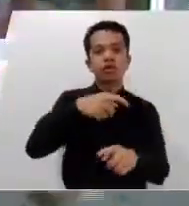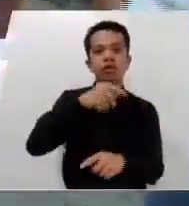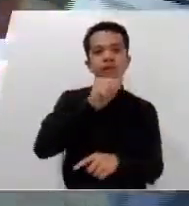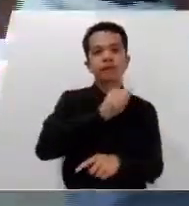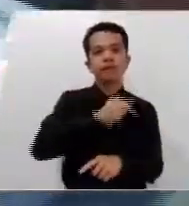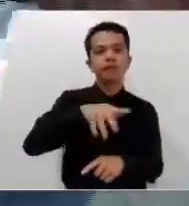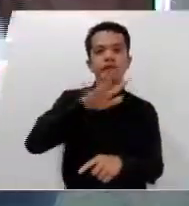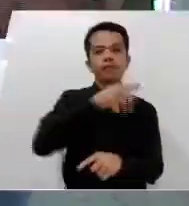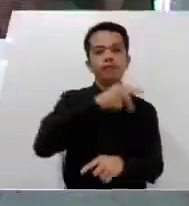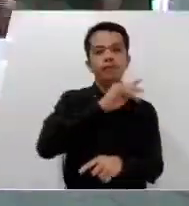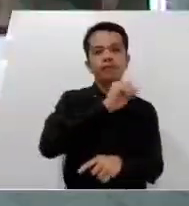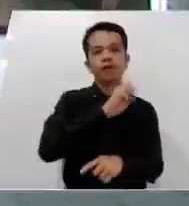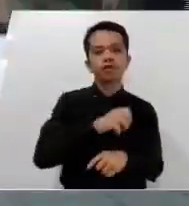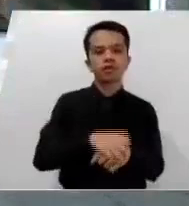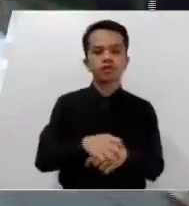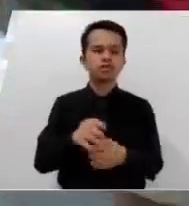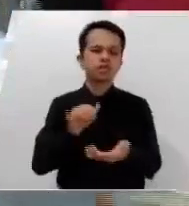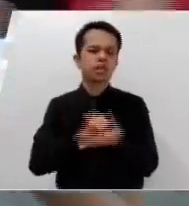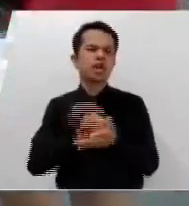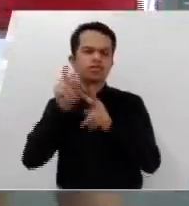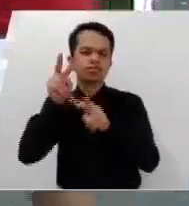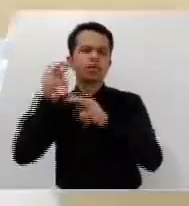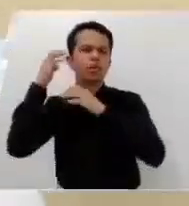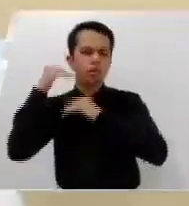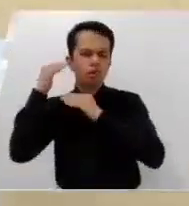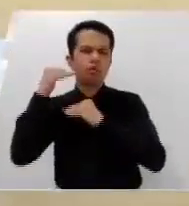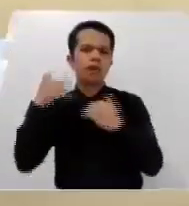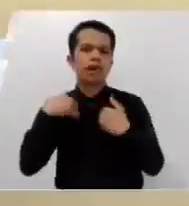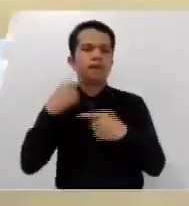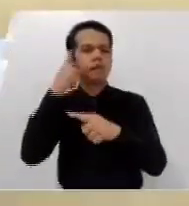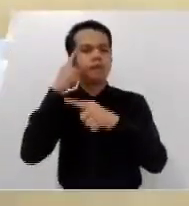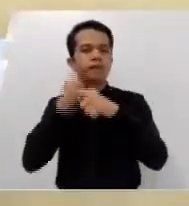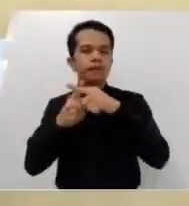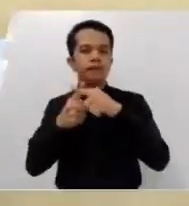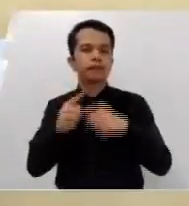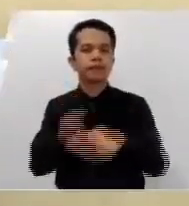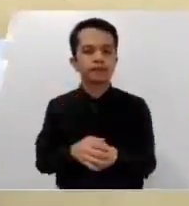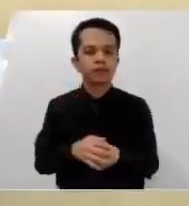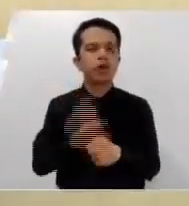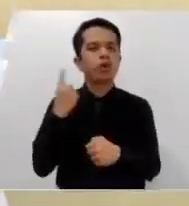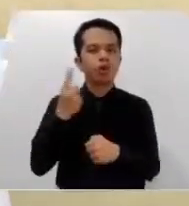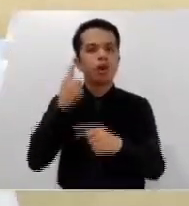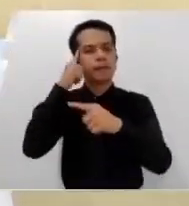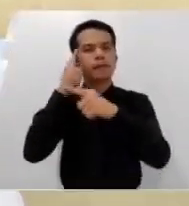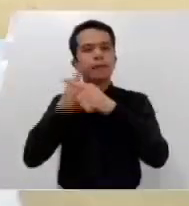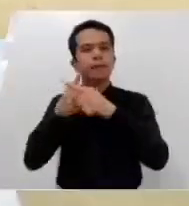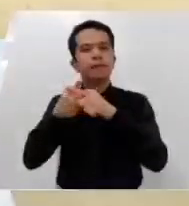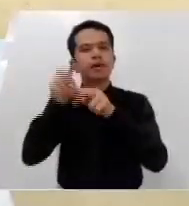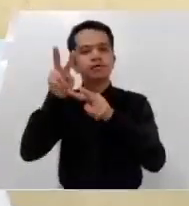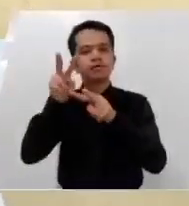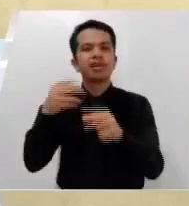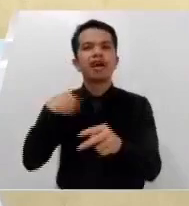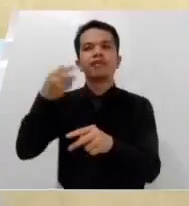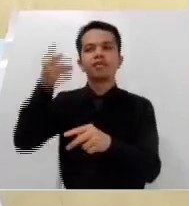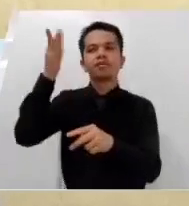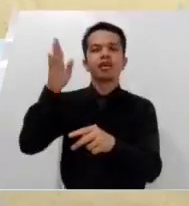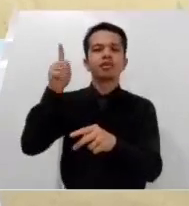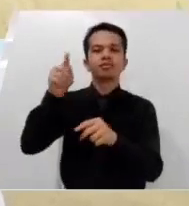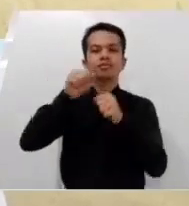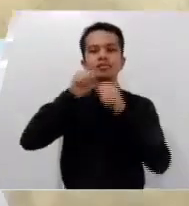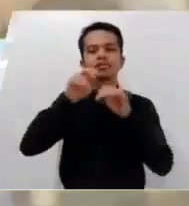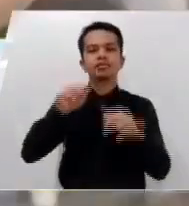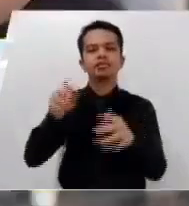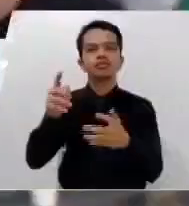po? Kasi bagong taon yun, kailangan laging positive. Laging may pag-asa pagkat nandiyan ang Panginoon na palaging sa atin